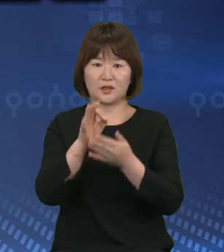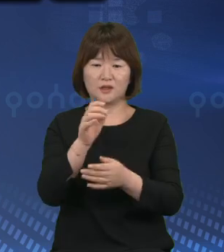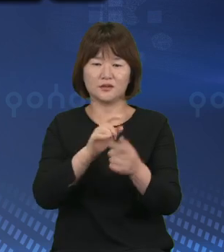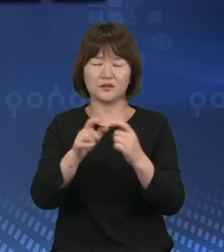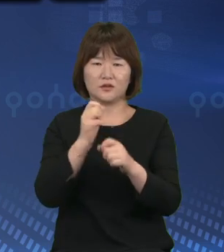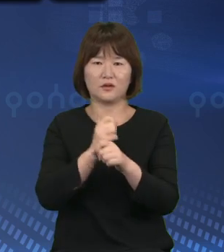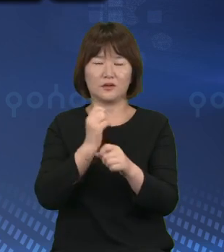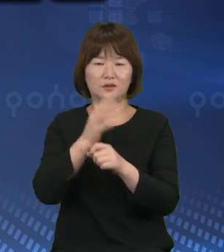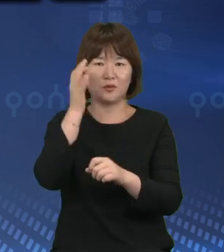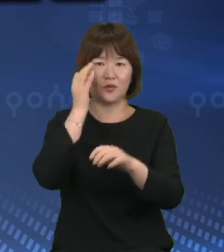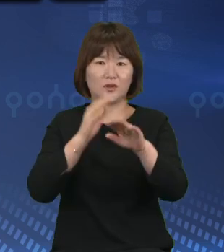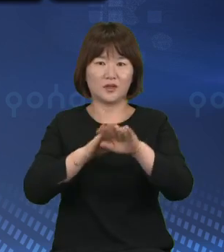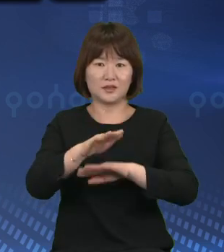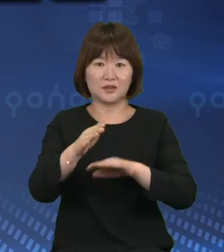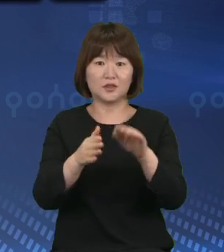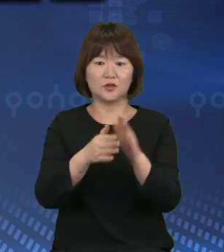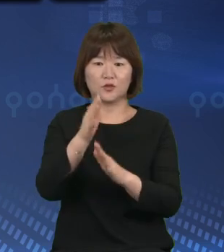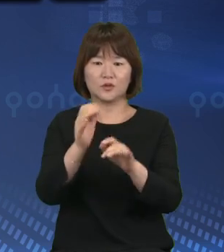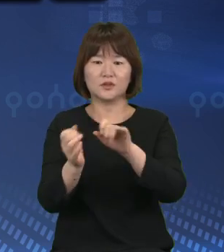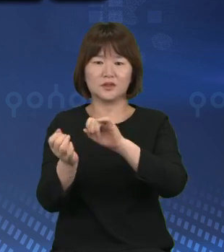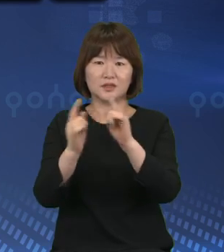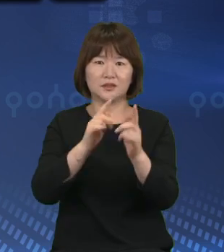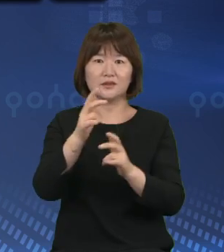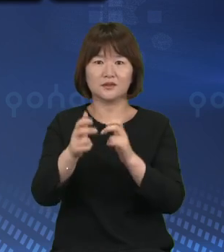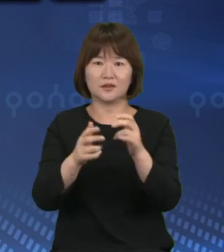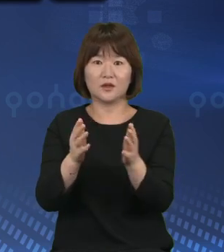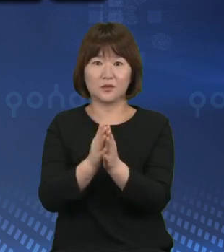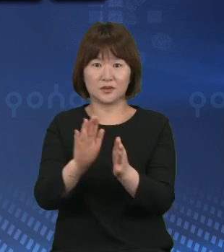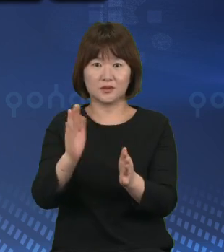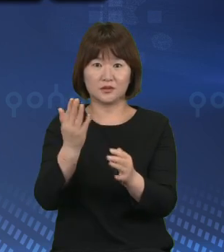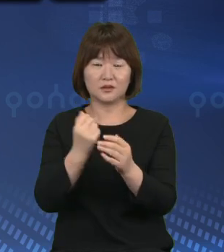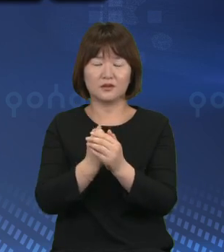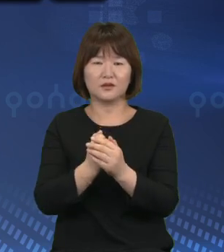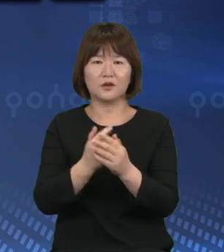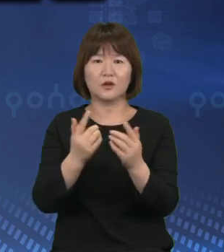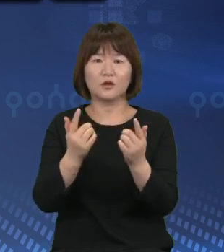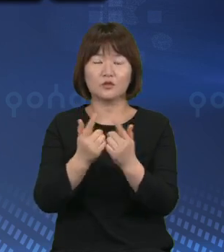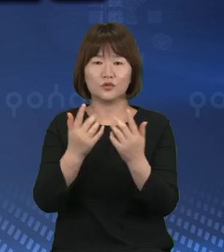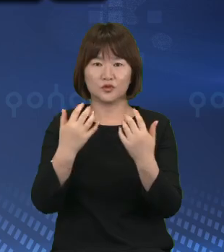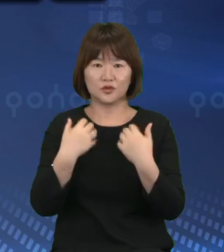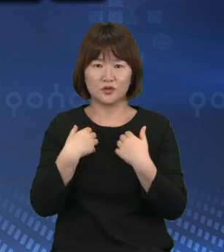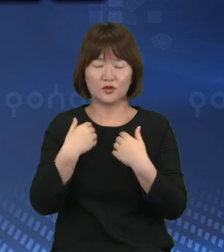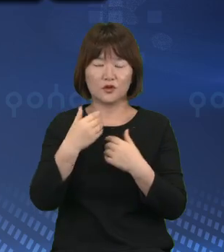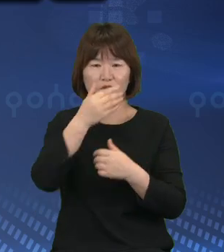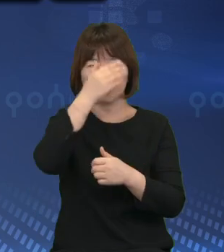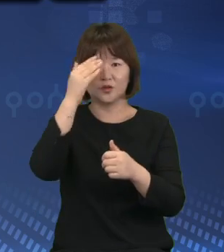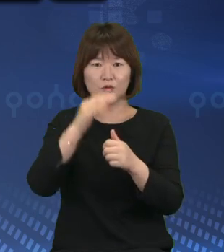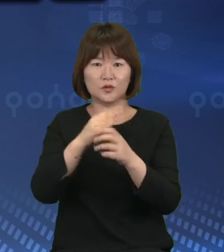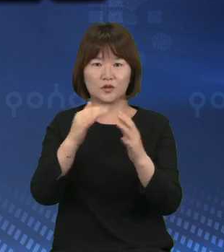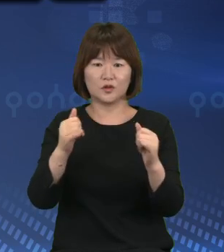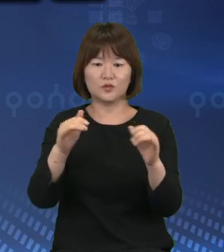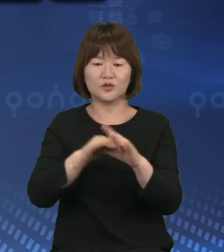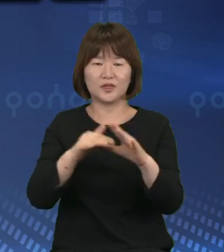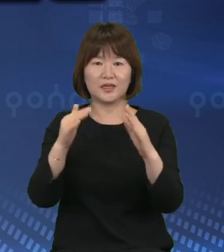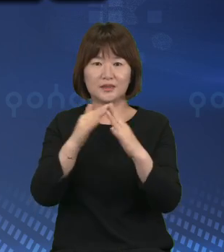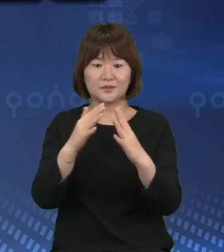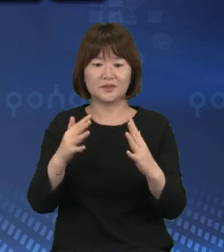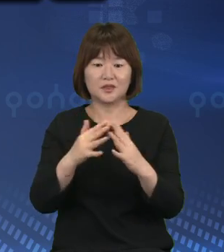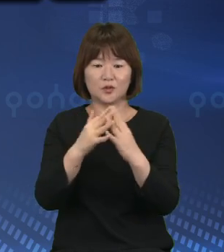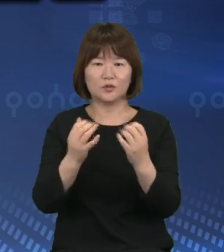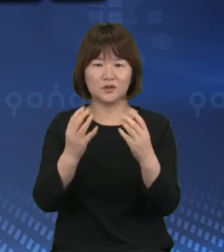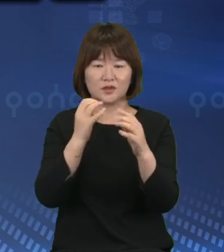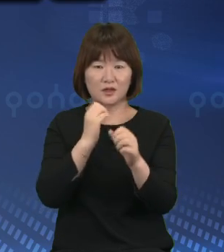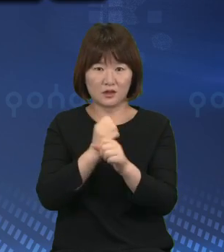도시에 가치를 더하는 포항형 도시재생 사업이 포문을 열었습니다. 포항시는 북구청과 청소년 문화의 집 착공식을